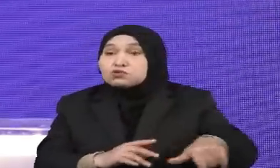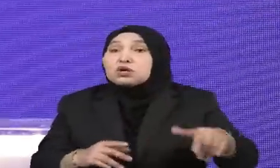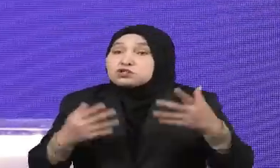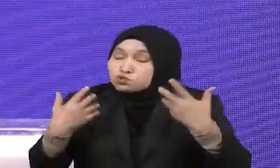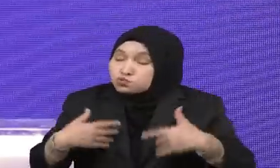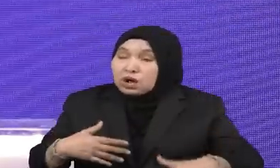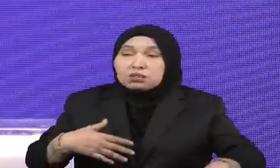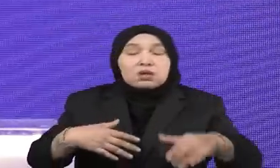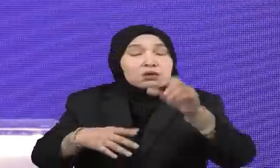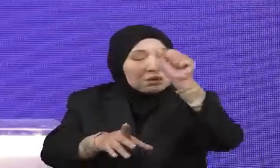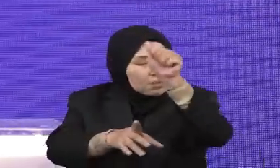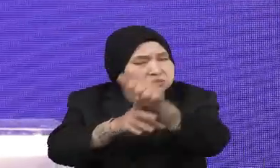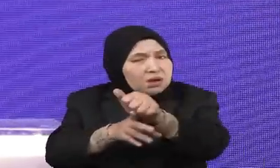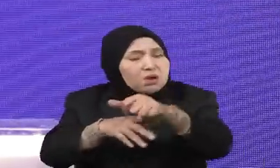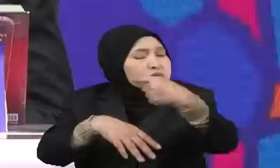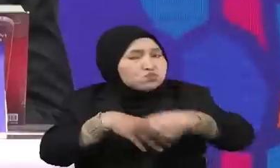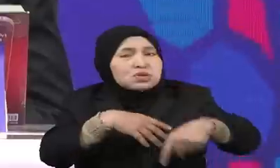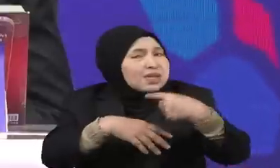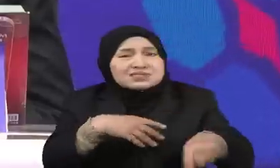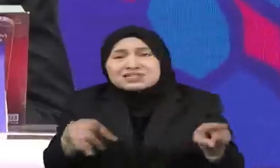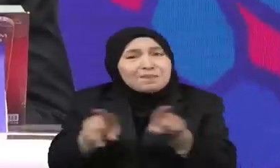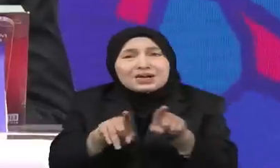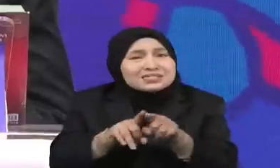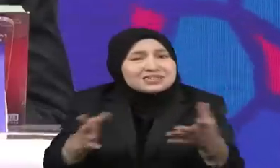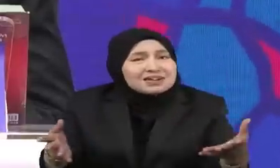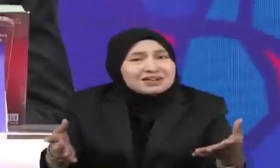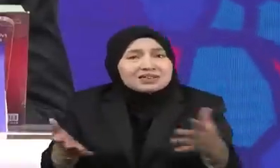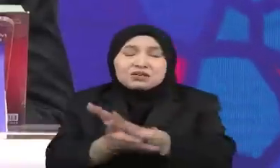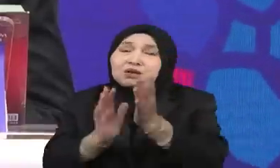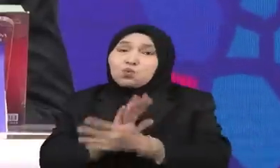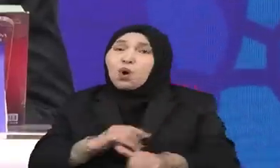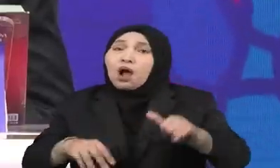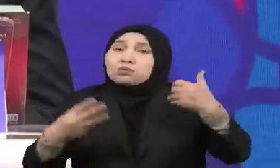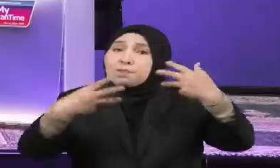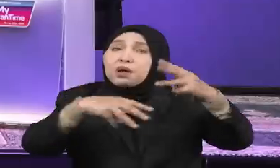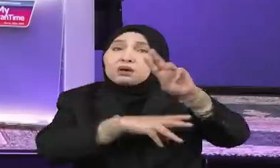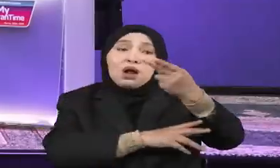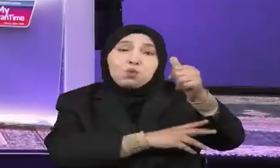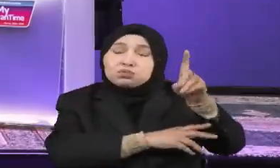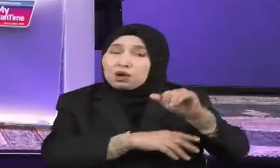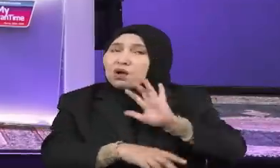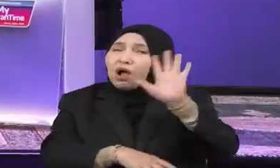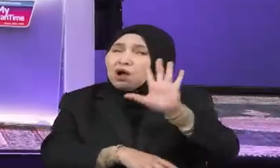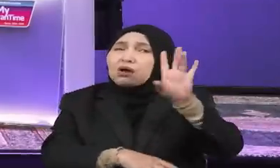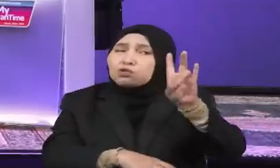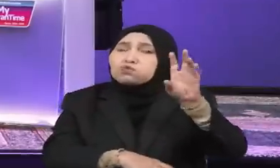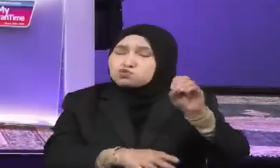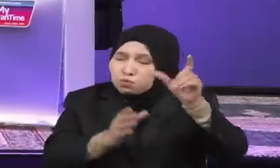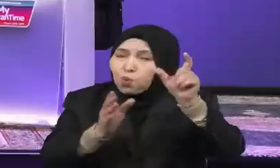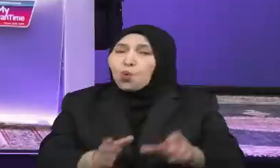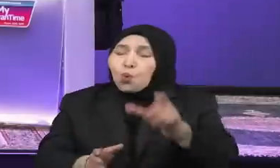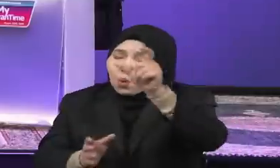terkena yang lebih kurang sama saja jadi pada waktu uhud itu sekitar 70 orang yang sudah pun